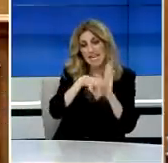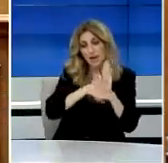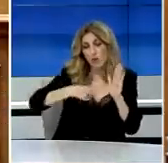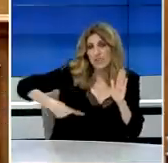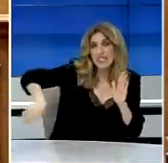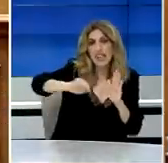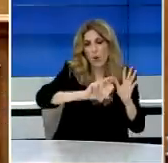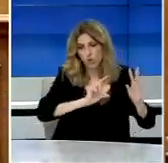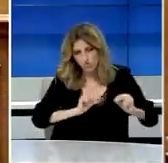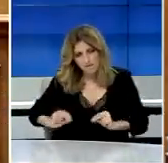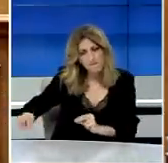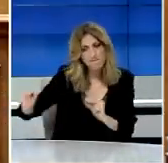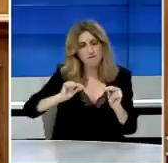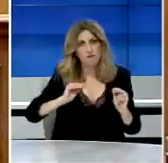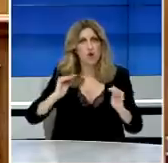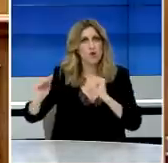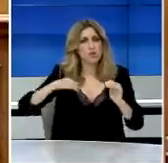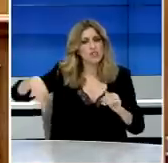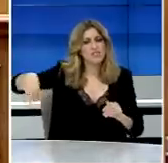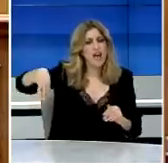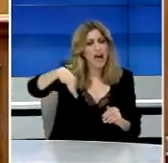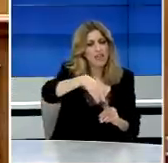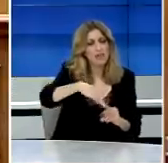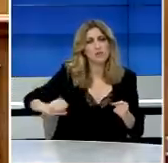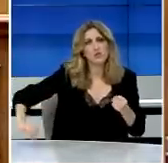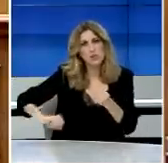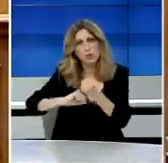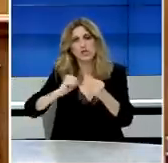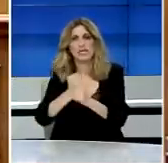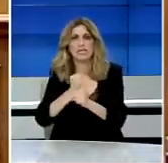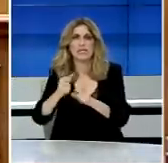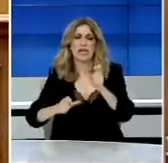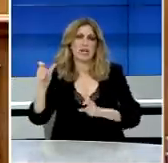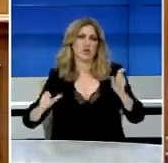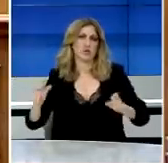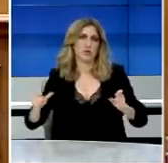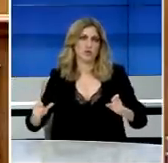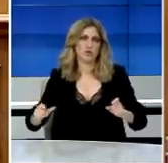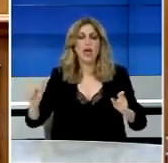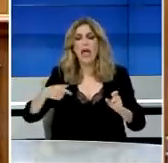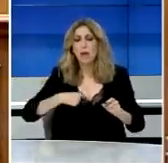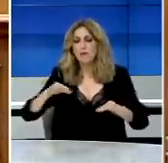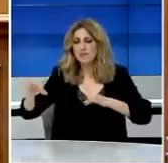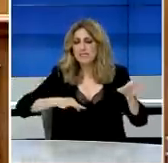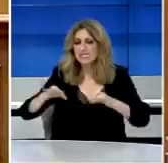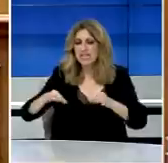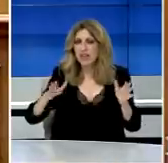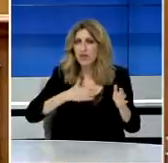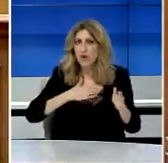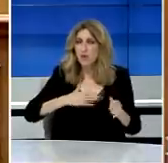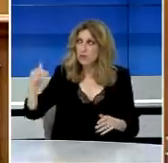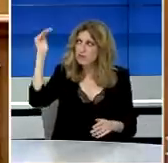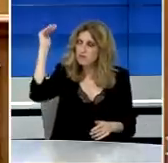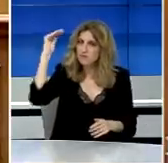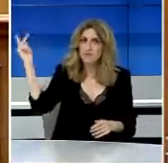τους αδύναμους, στηρίζει την εργασία, ένα, με δύο λόγια, βιώσιμο κοινωνικό μοντέλο. Ένα μοντέλο που το